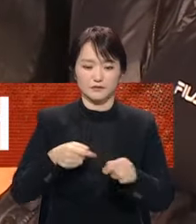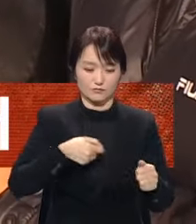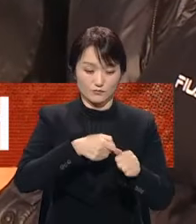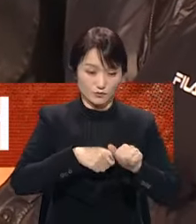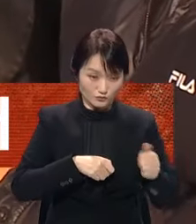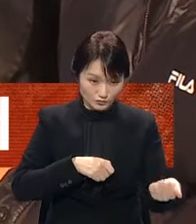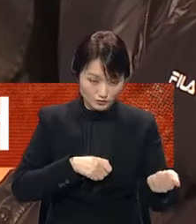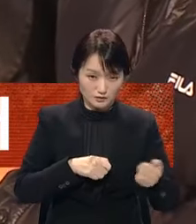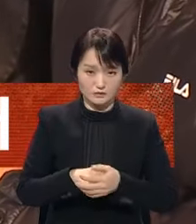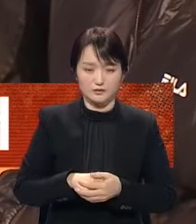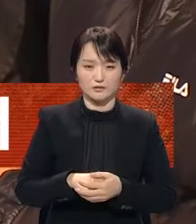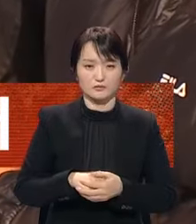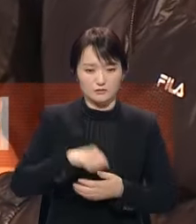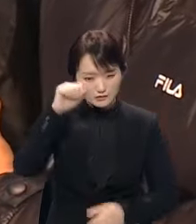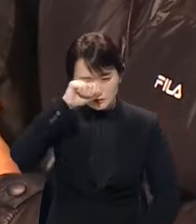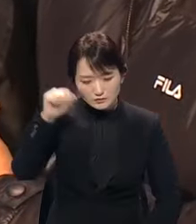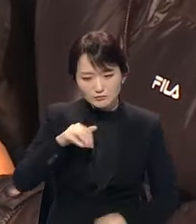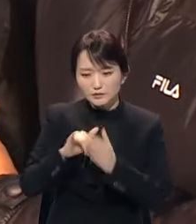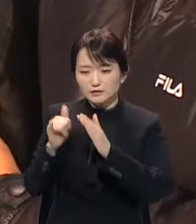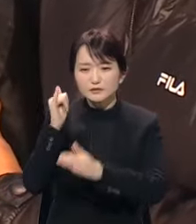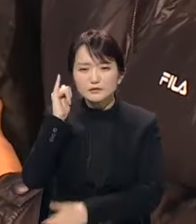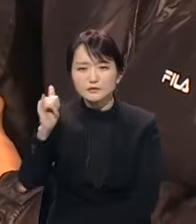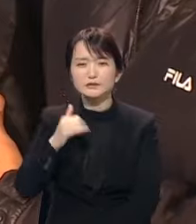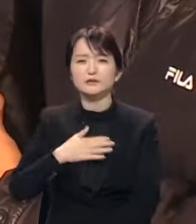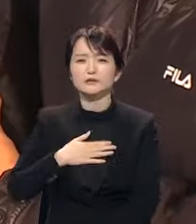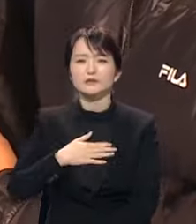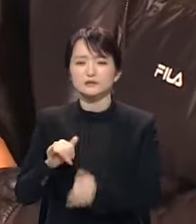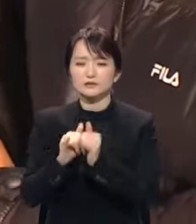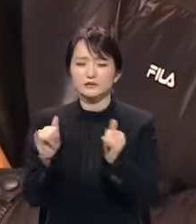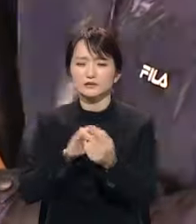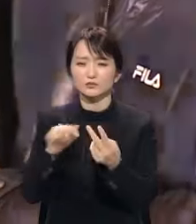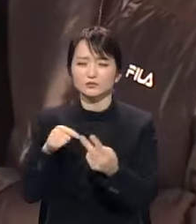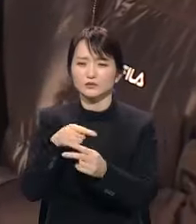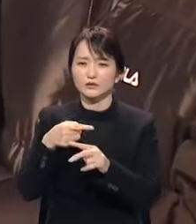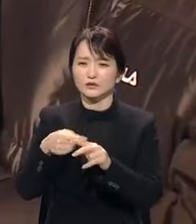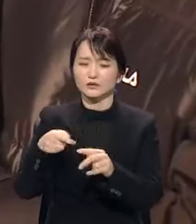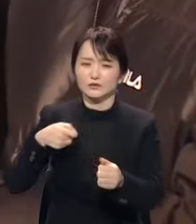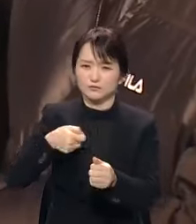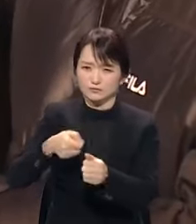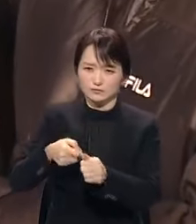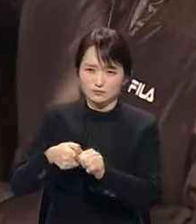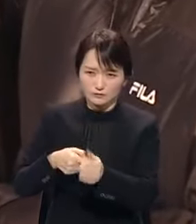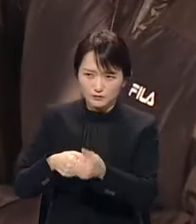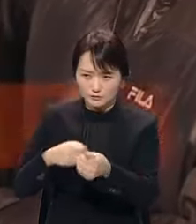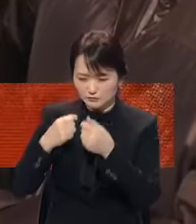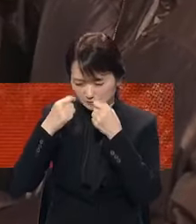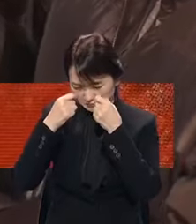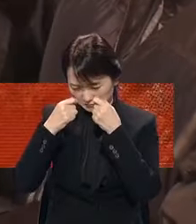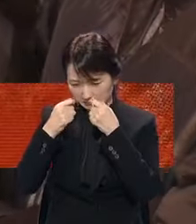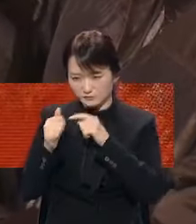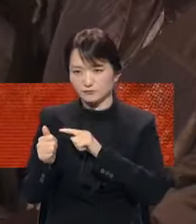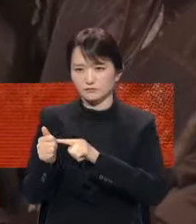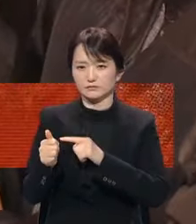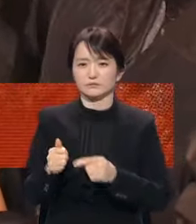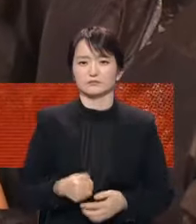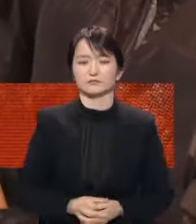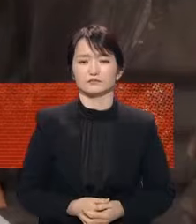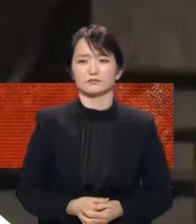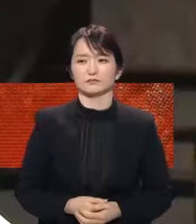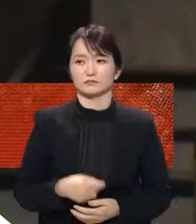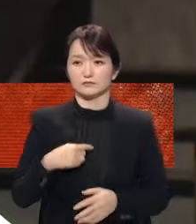새벽에 가족들에게 전화해서 나 사람 어떻게 이렇게 뭐 두 명이나 살해했다라고 하면서 울먹이기도 했다라고 얘기하는데